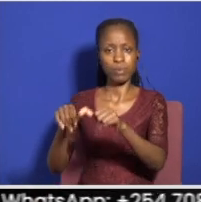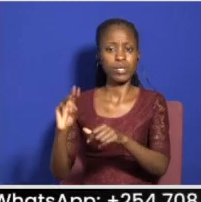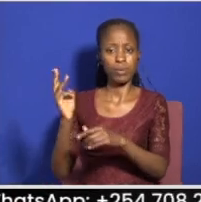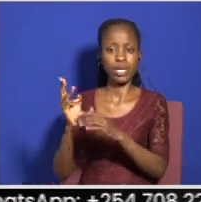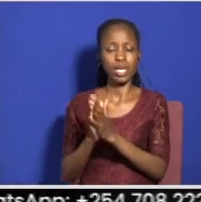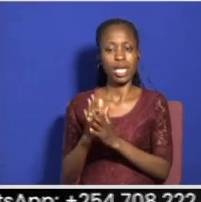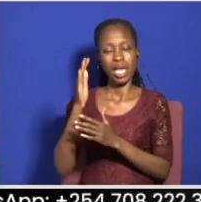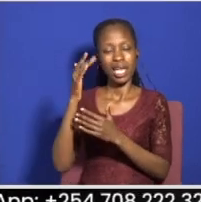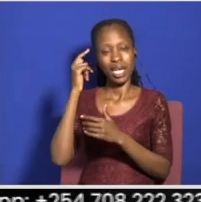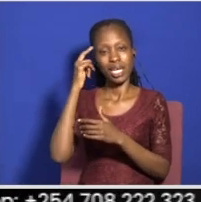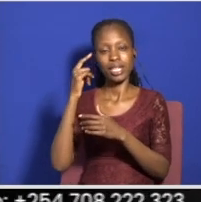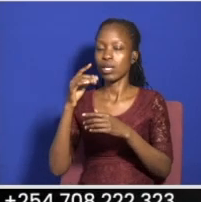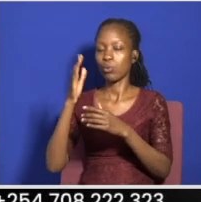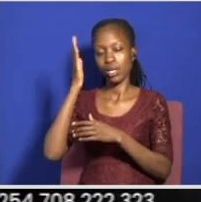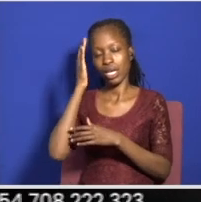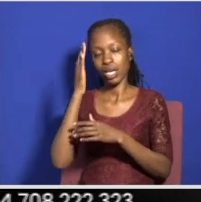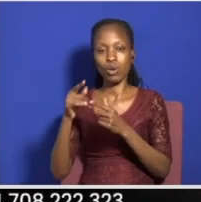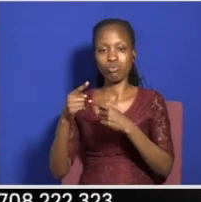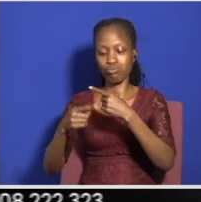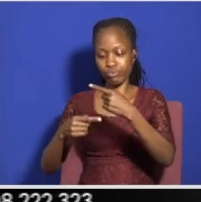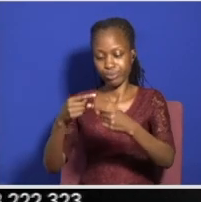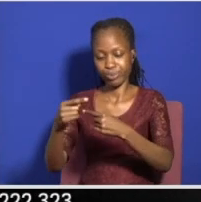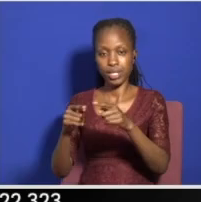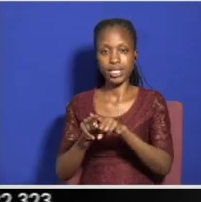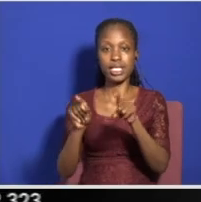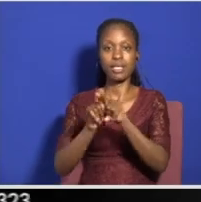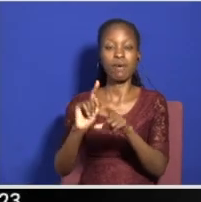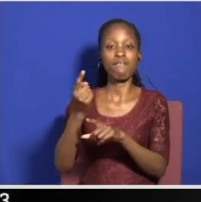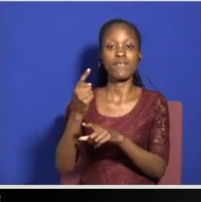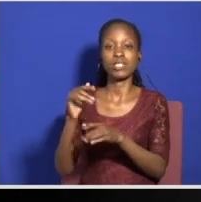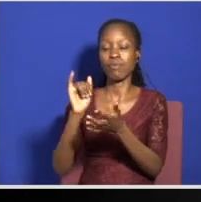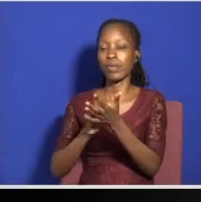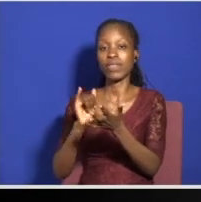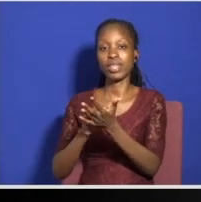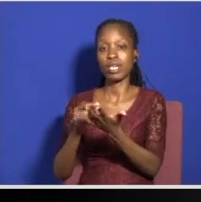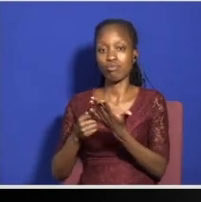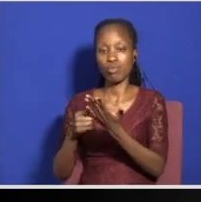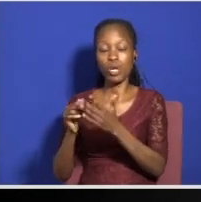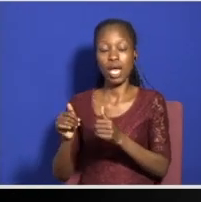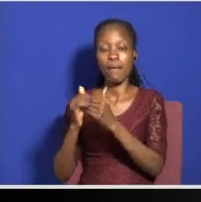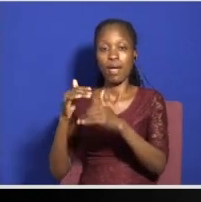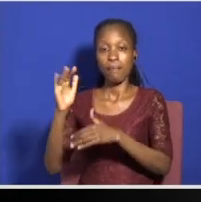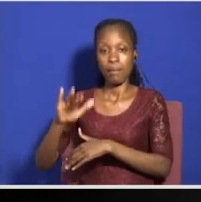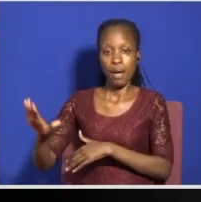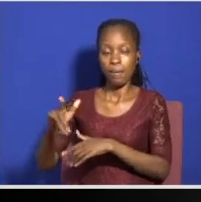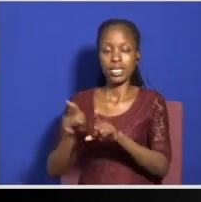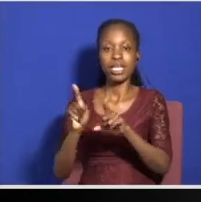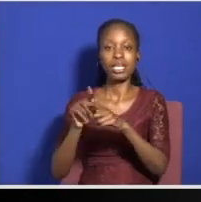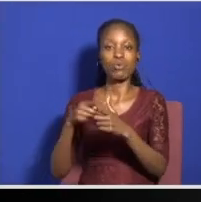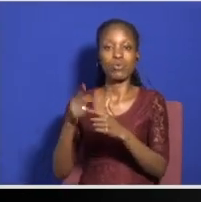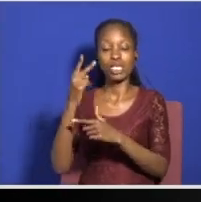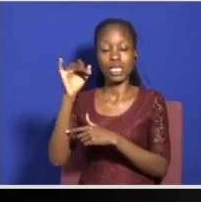jibu tutalipata tu jinsi muda unavyokwenda. Iwapo kwanza kabisa mjadala huo utaendelea bungeni, kisha tusubiri kuona iwapo basi wa